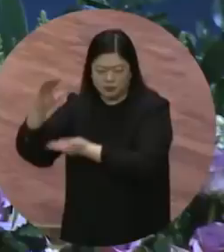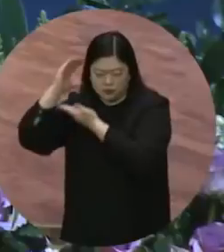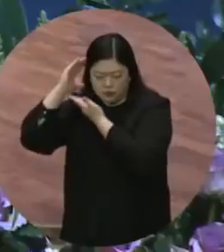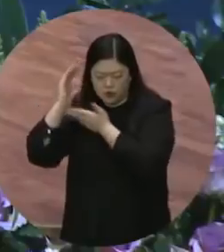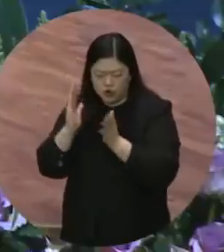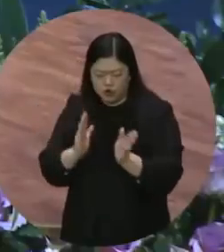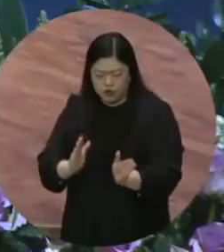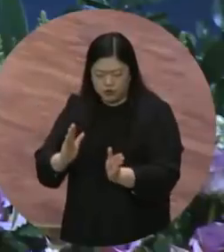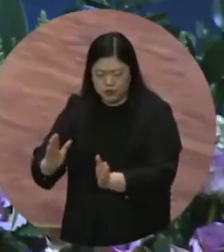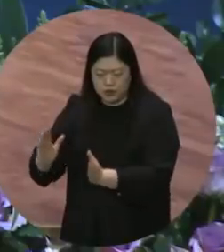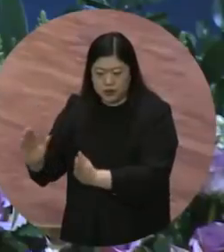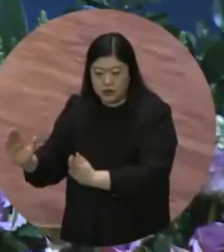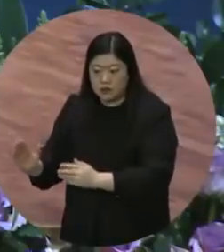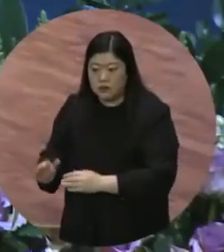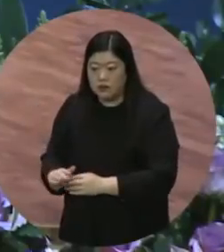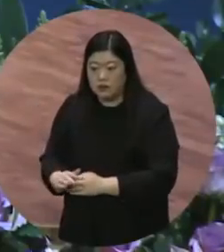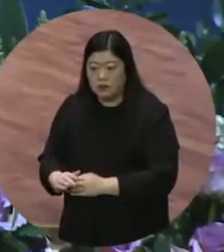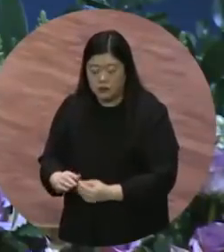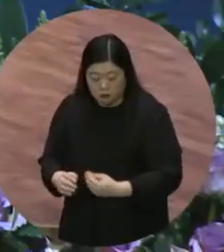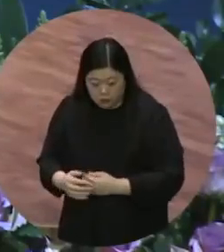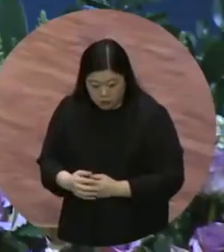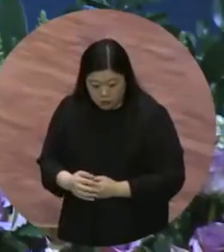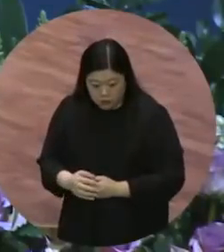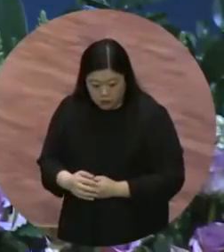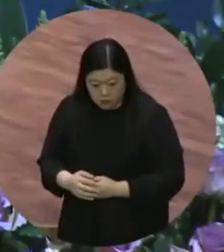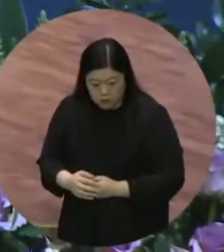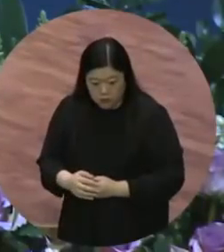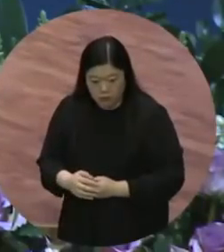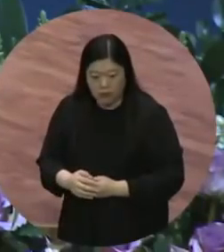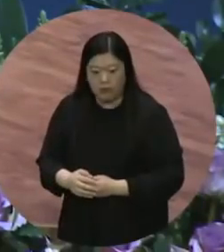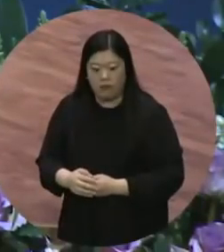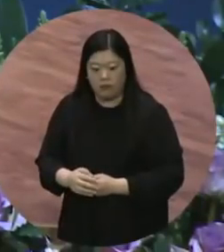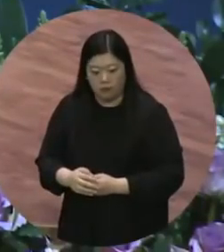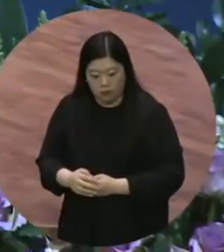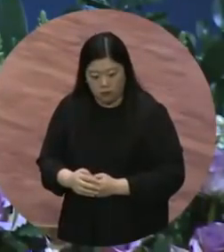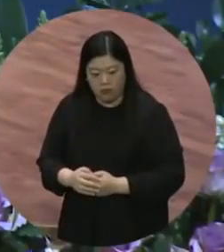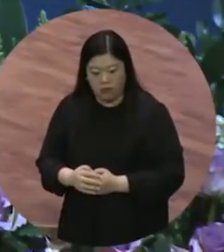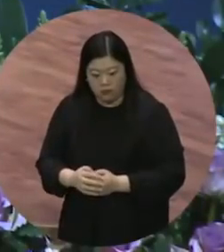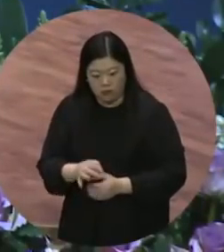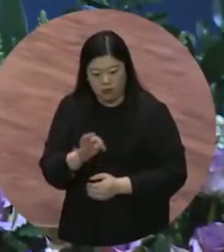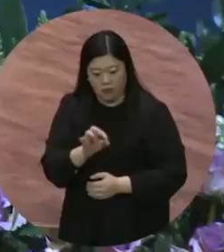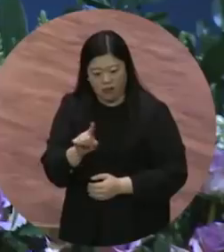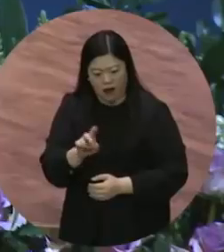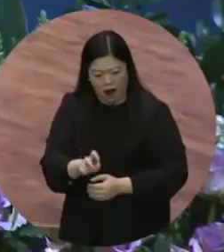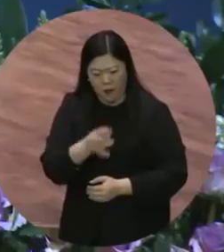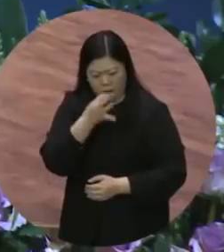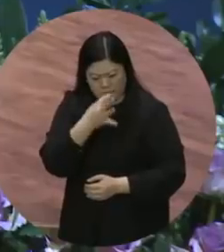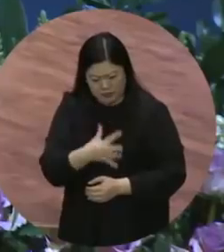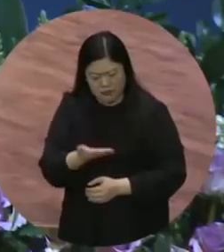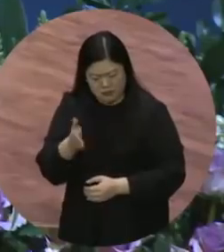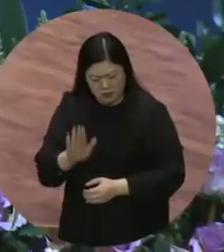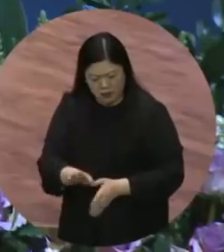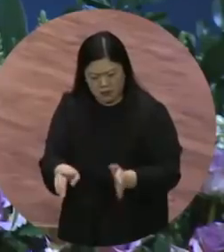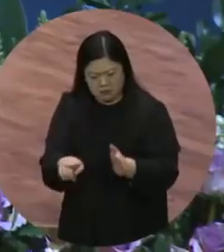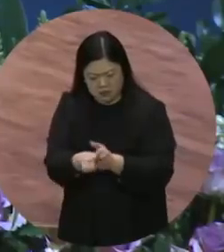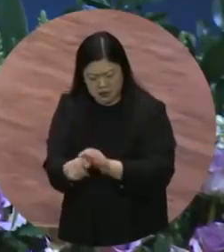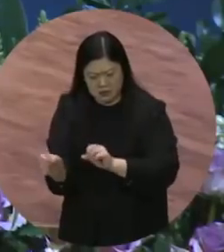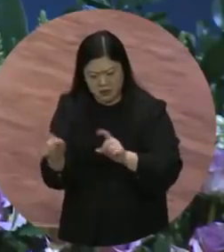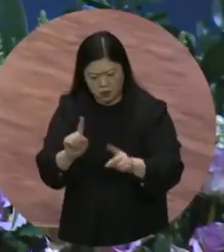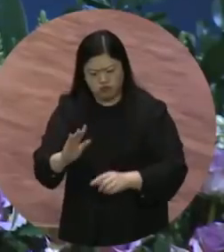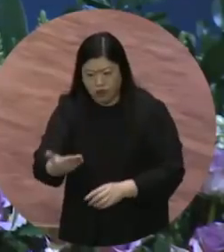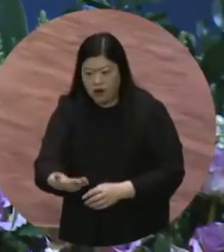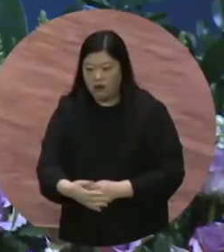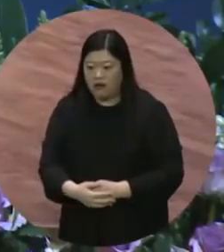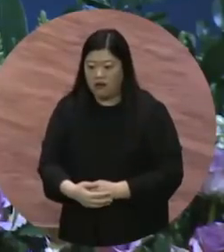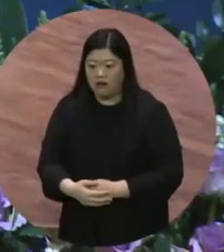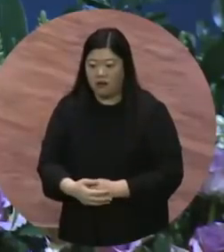이런 양이 없어. 그 제가 느낀 게 뭐냐면 아, 그 병이 이분의 길을 열어줬구나. 이